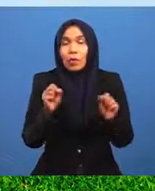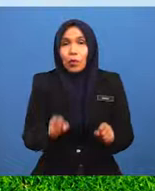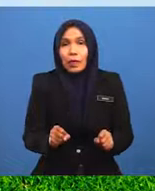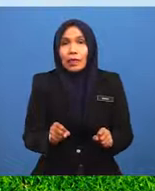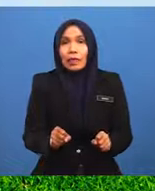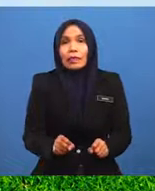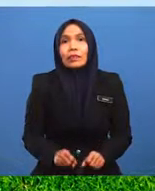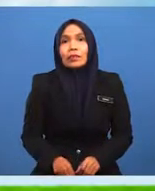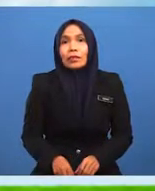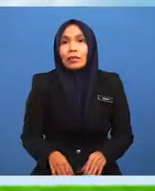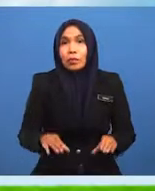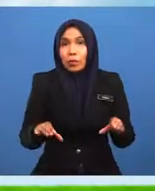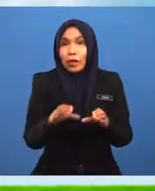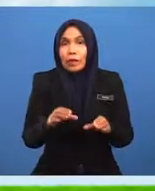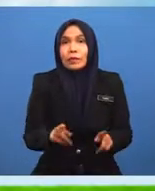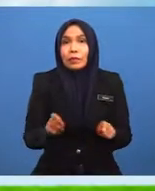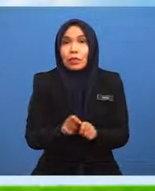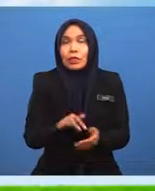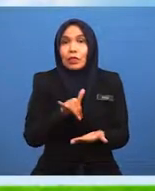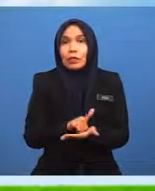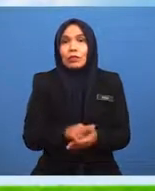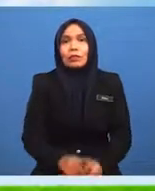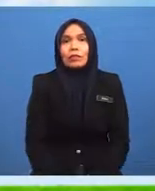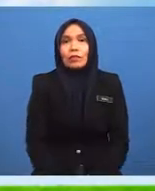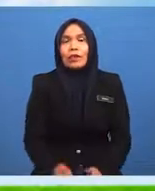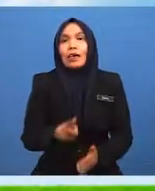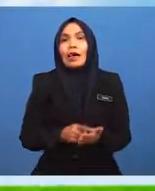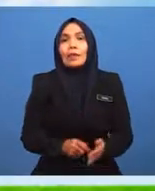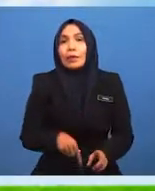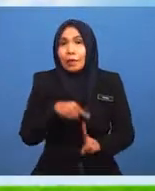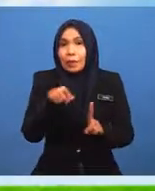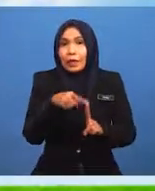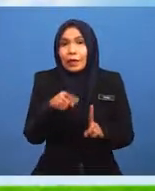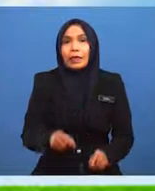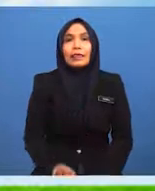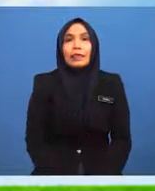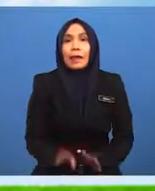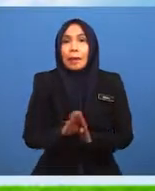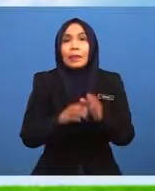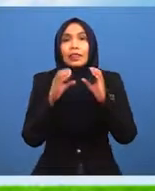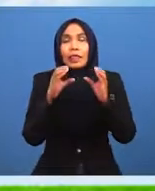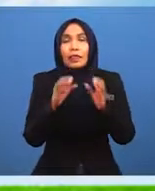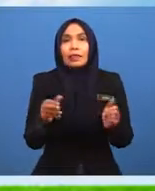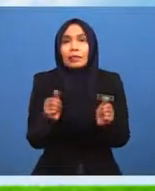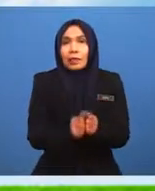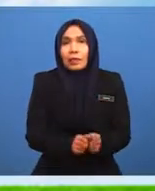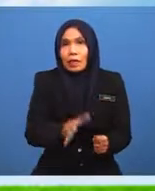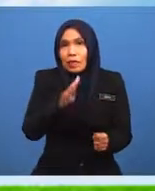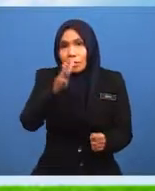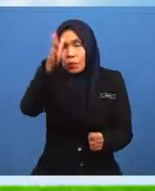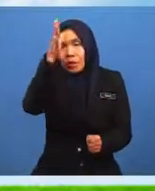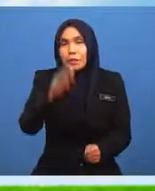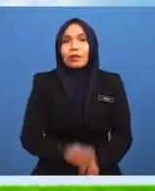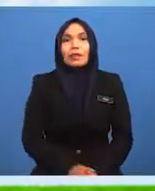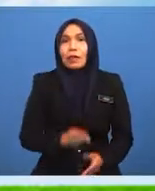ini. Apabila bercakap dengan ibu, bapa atau orang yang lebih